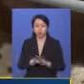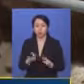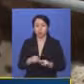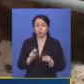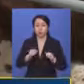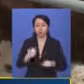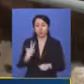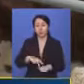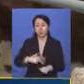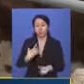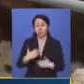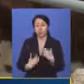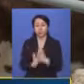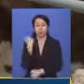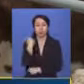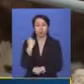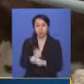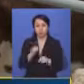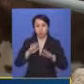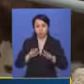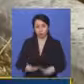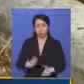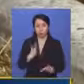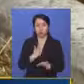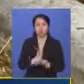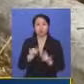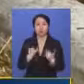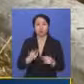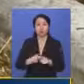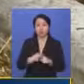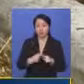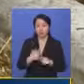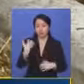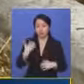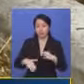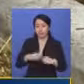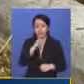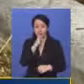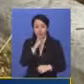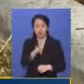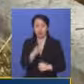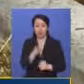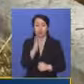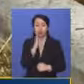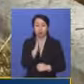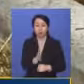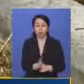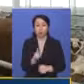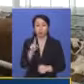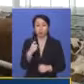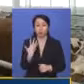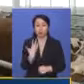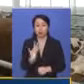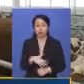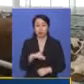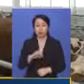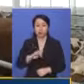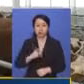создать 35 новых рабочих мест. Сейчас штат укомплектован только наполовину. Средняя зарплата по предварительным подсчетам будет составлять 150 тысяч